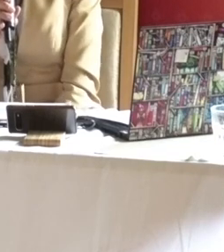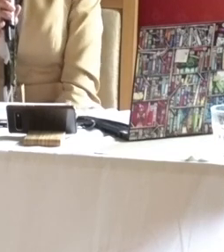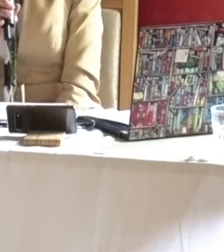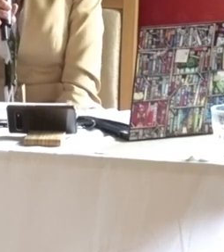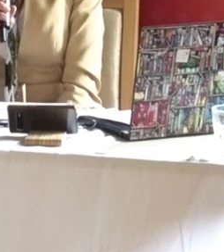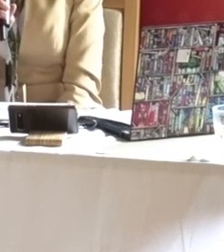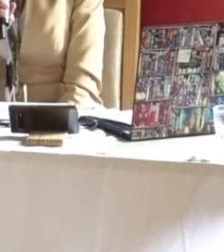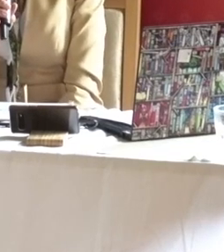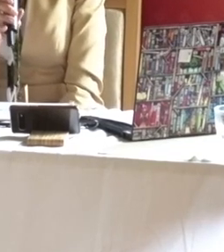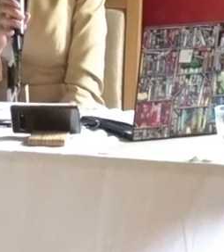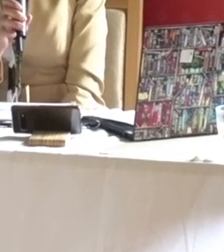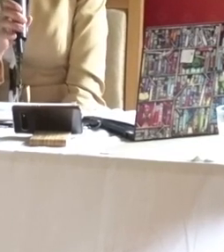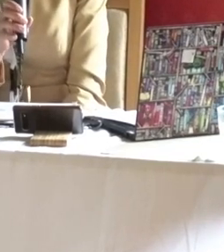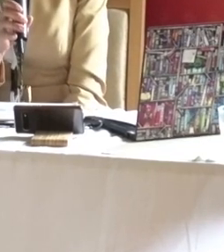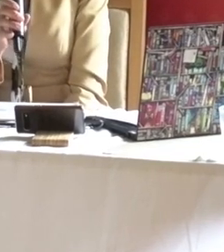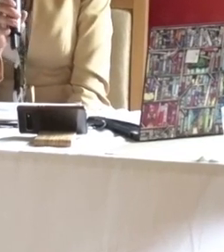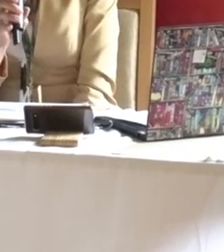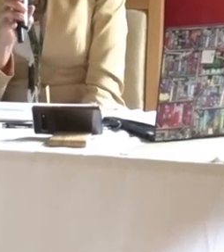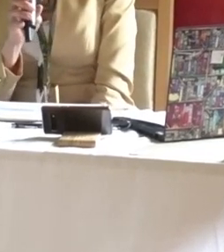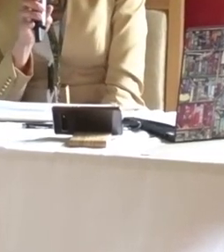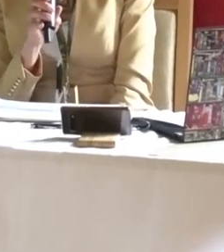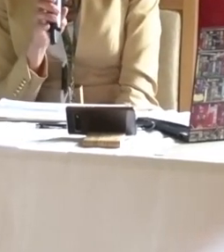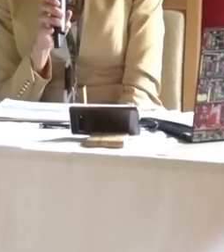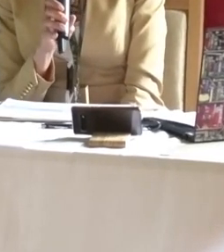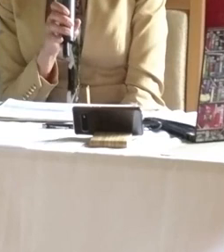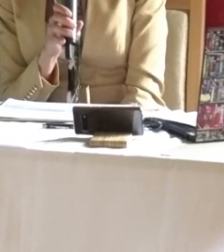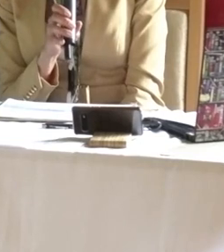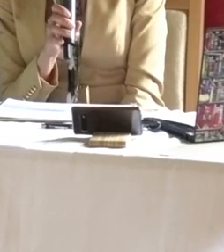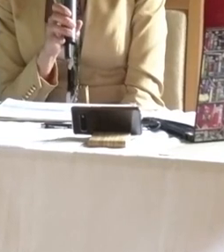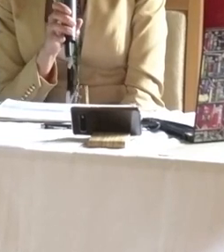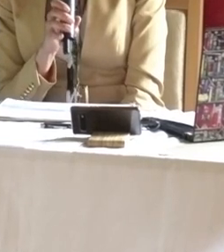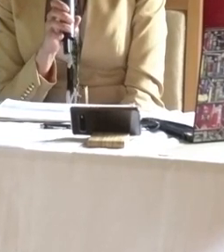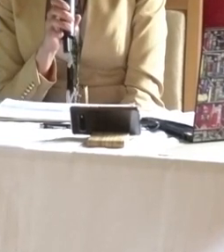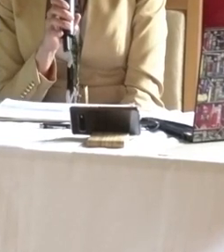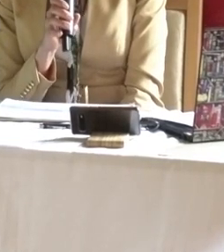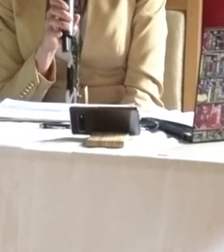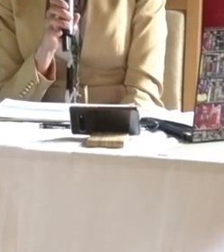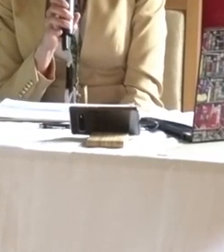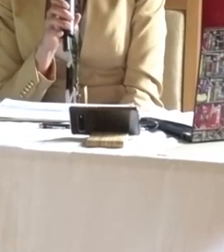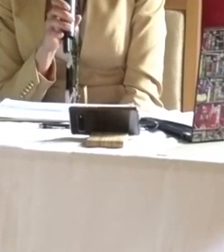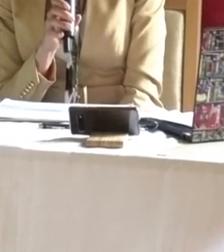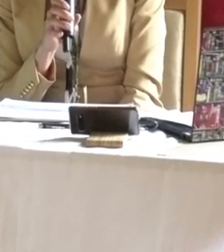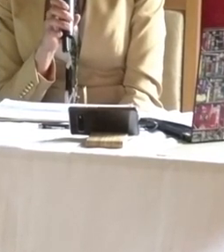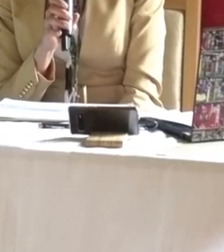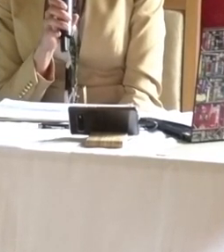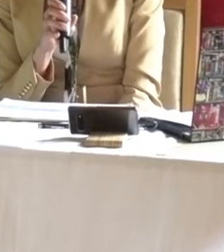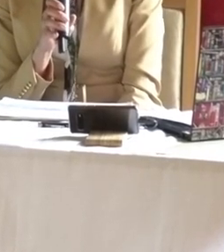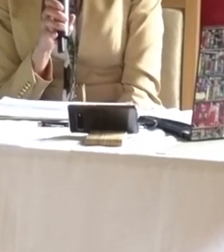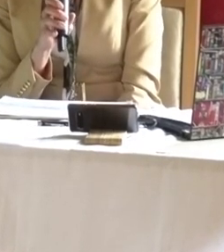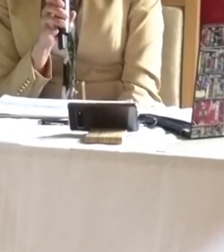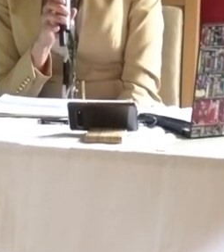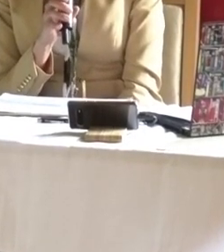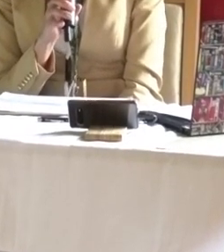o digitálním prostoru, o jeho přístupnosti, budeme mluvit o asistivních technologiích, budeme mluvit o tom, kdo má mít jakou